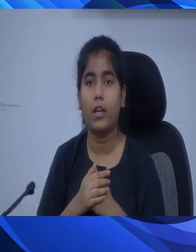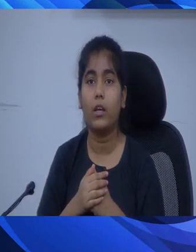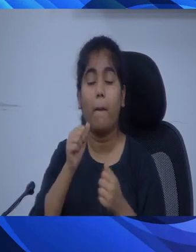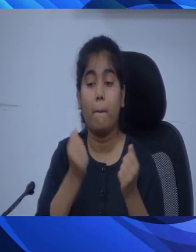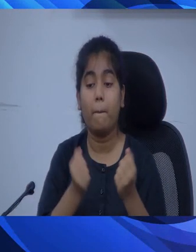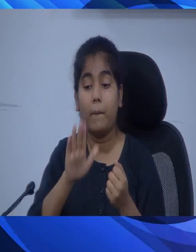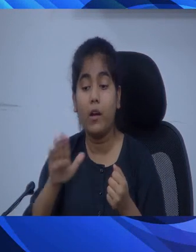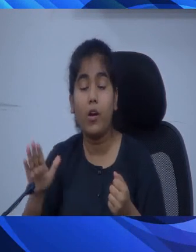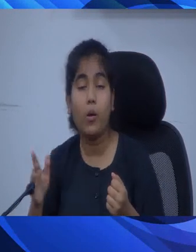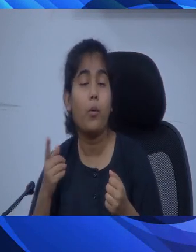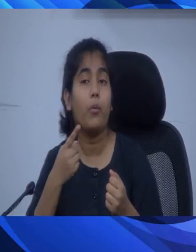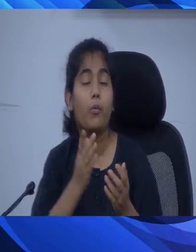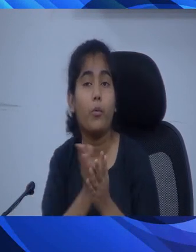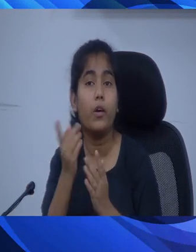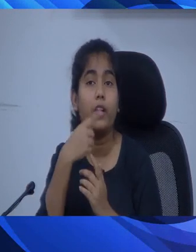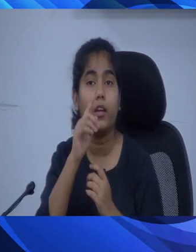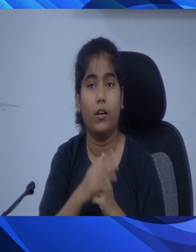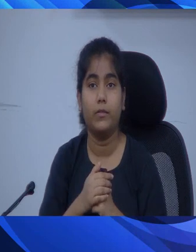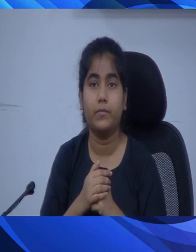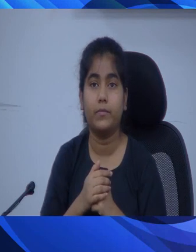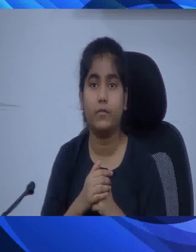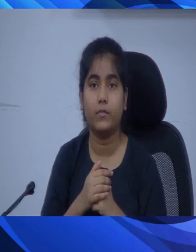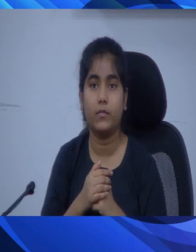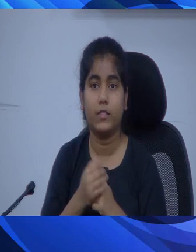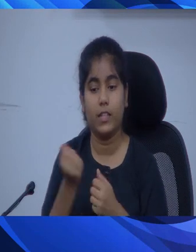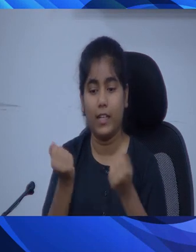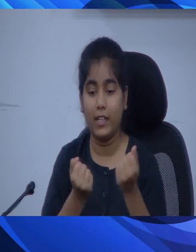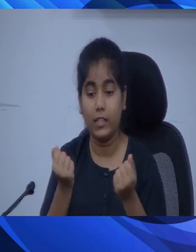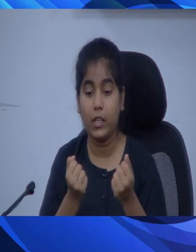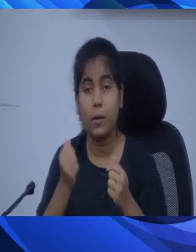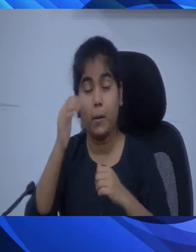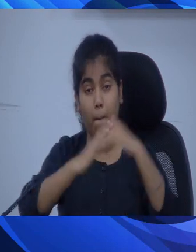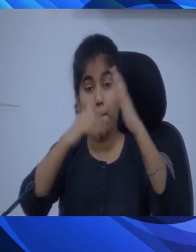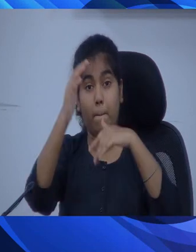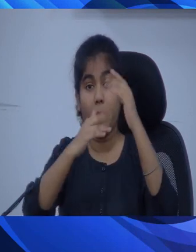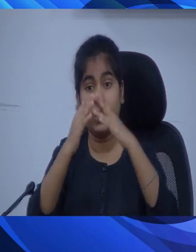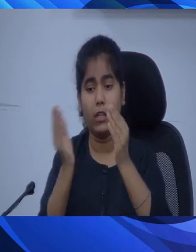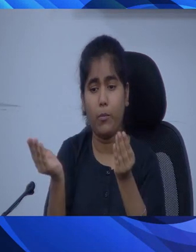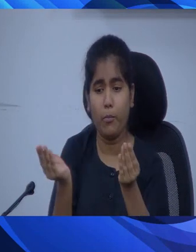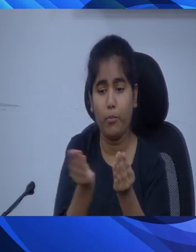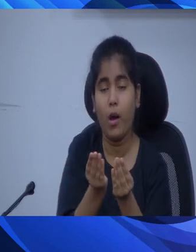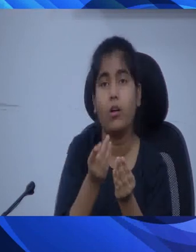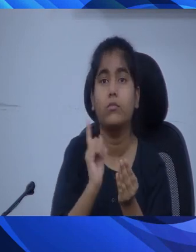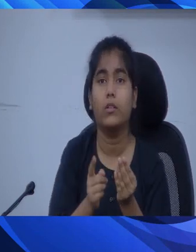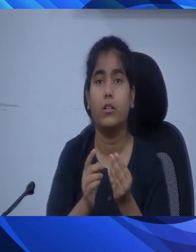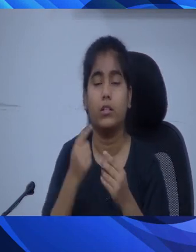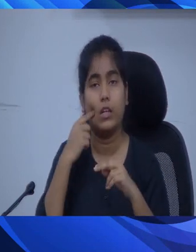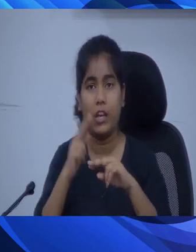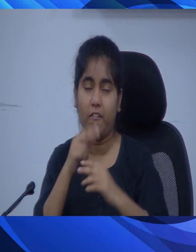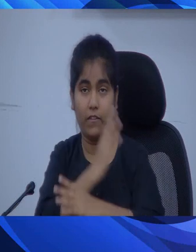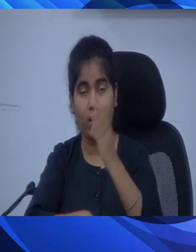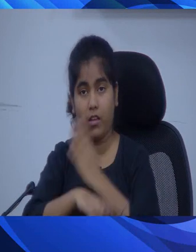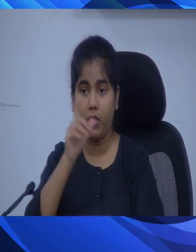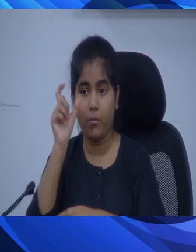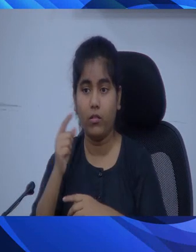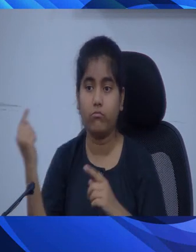है वो एक्सेसिबल पार्किंग है। राइट वे ऑफ पार्किंग क्या होनी चाहिए कि दो पार्किंग, अगर ये पार्किंग जो है मेन बिल्डिंग के सबसे करीब होनी चाहिए।